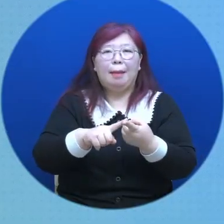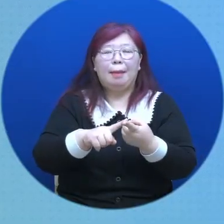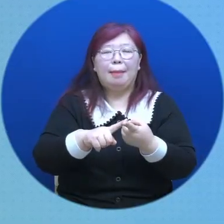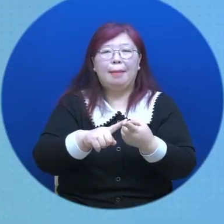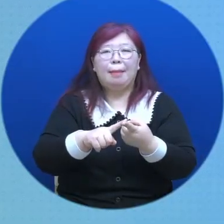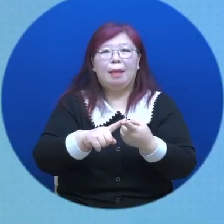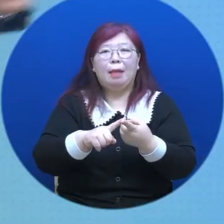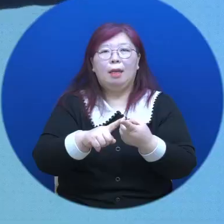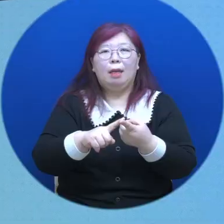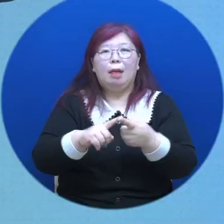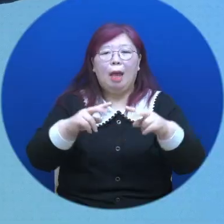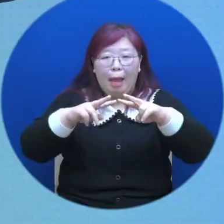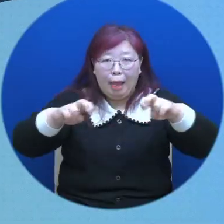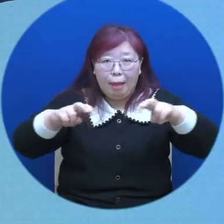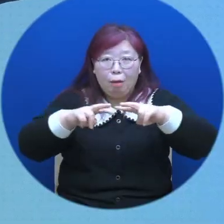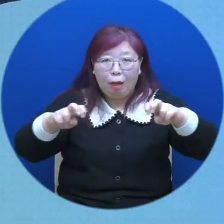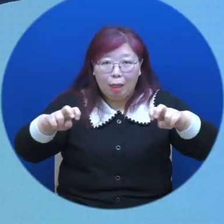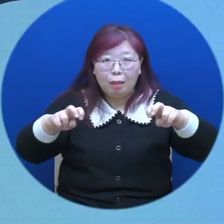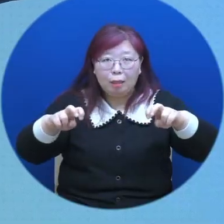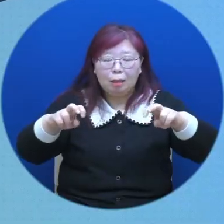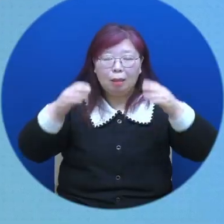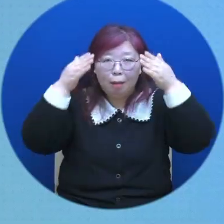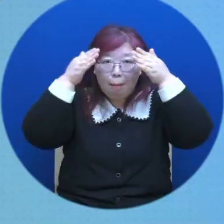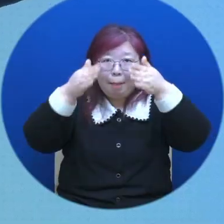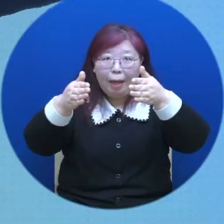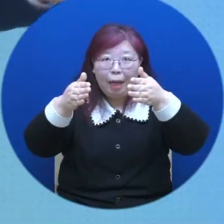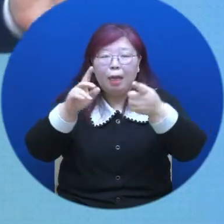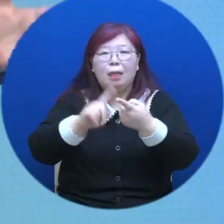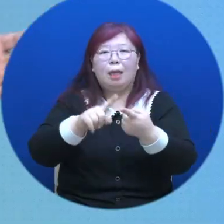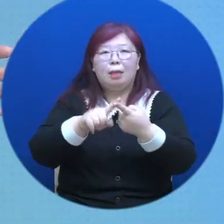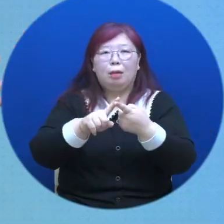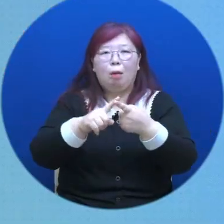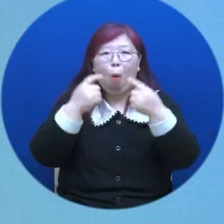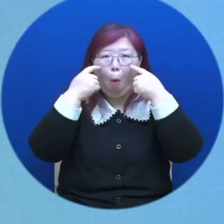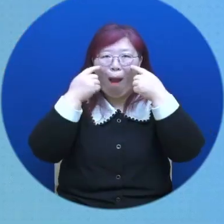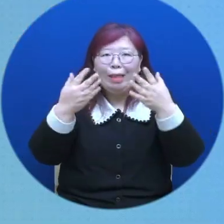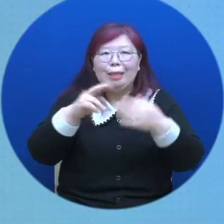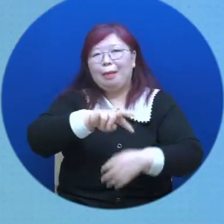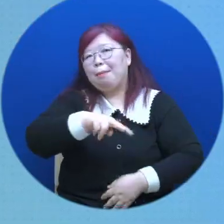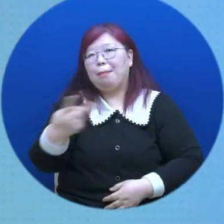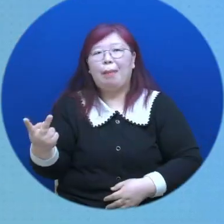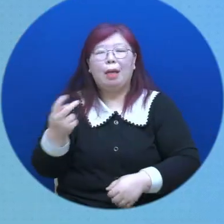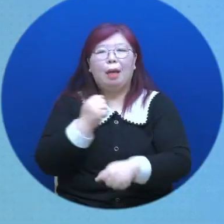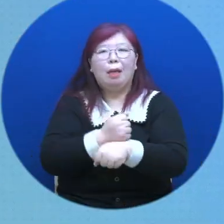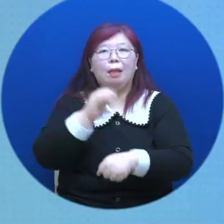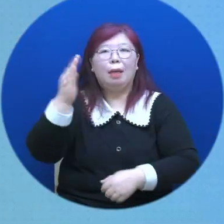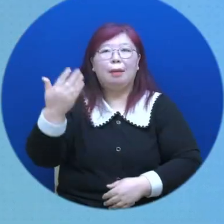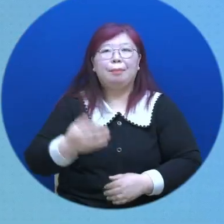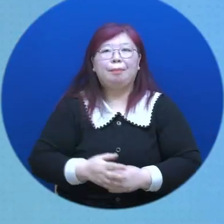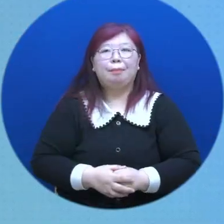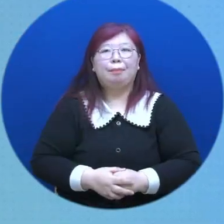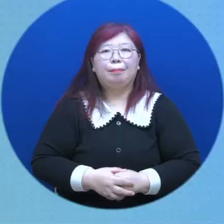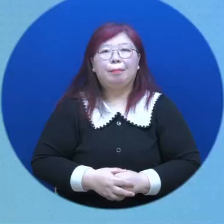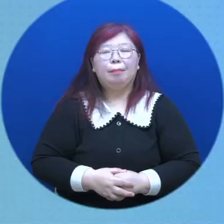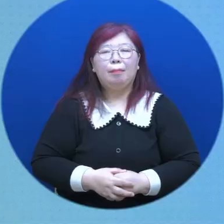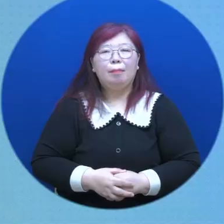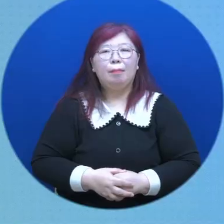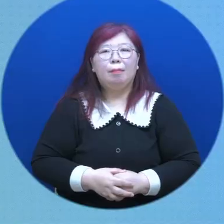거죠. 일이 벌어져요. 그때 그 일을 바라보면서 해석하는